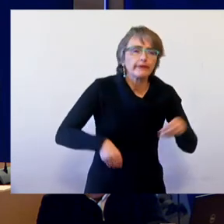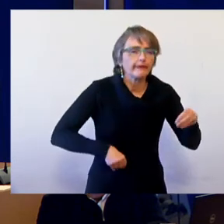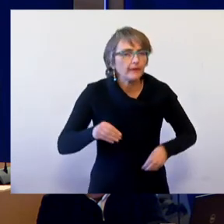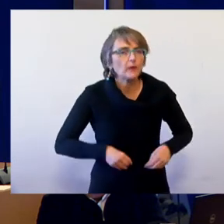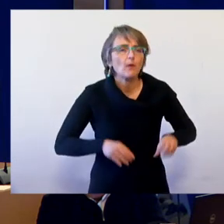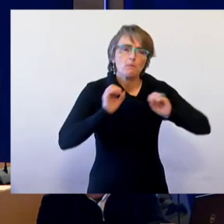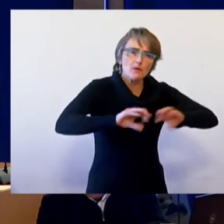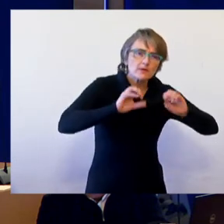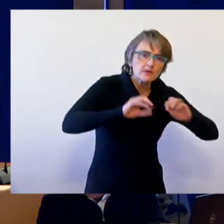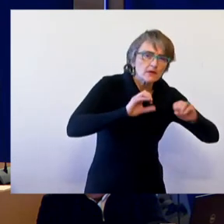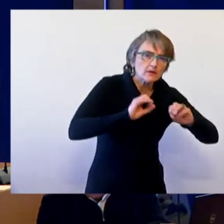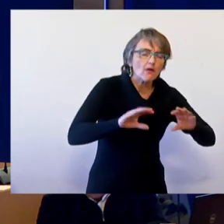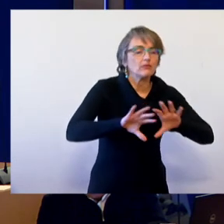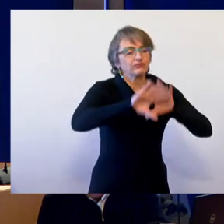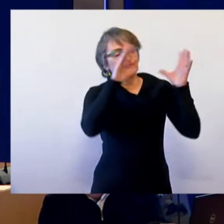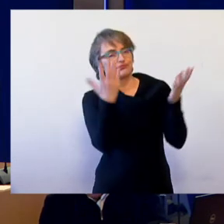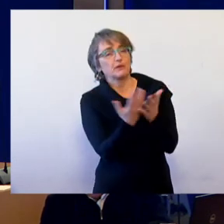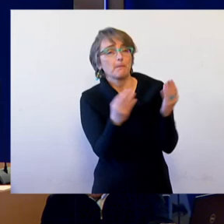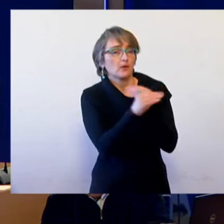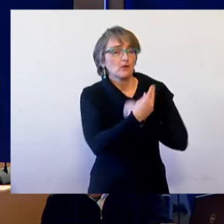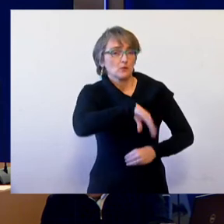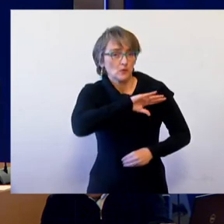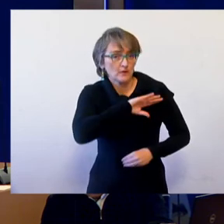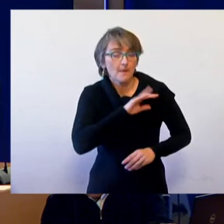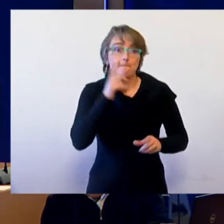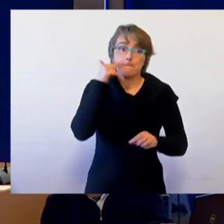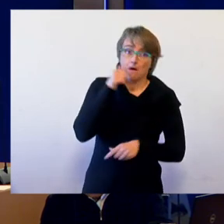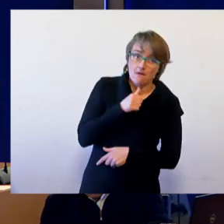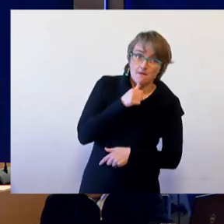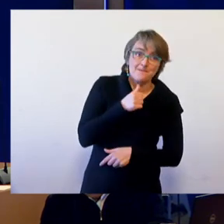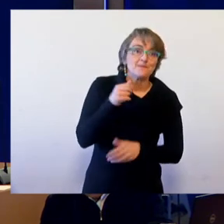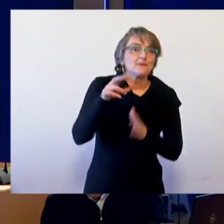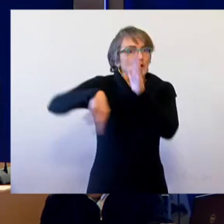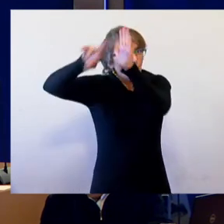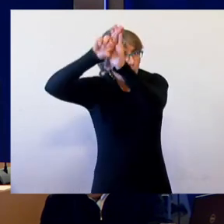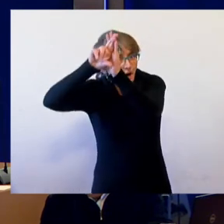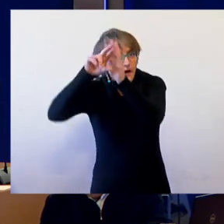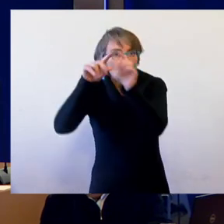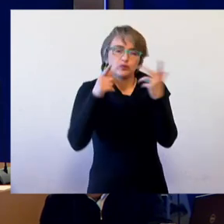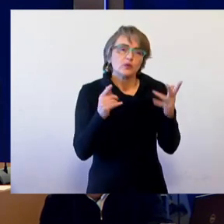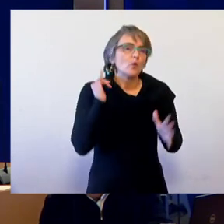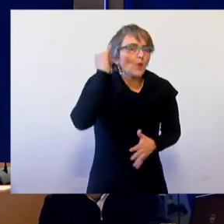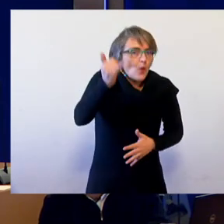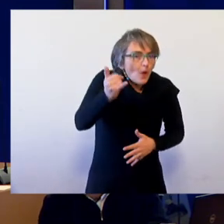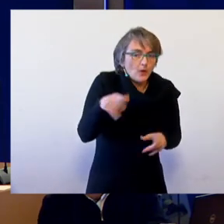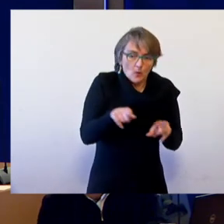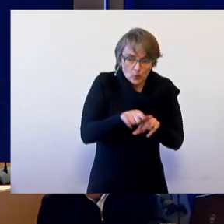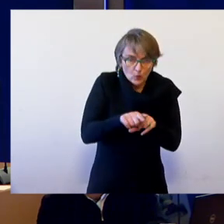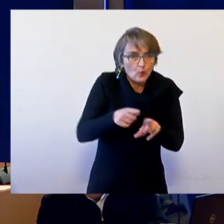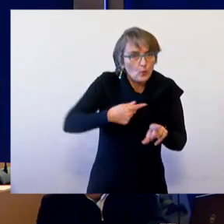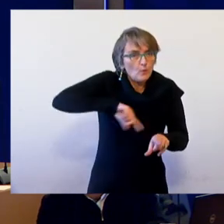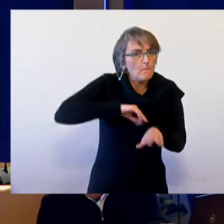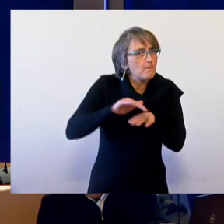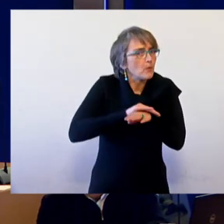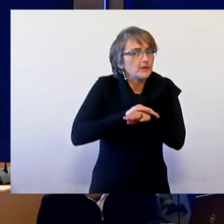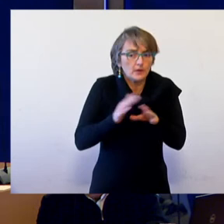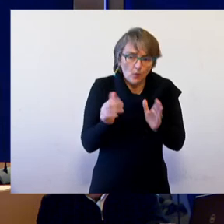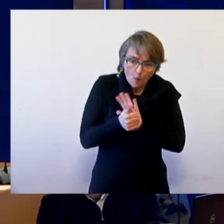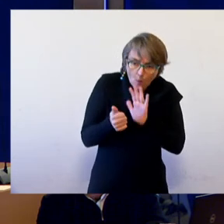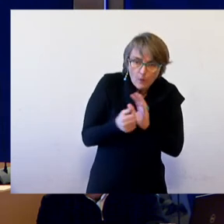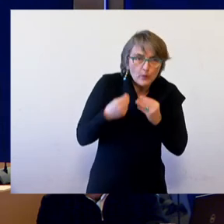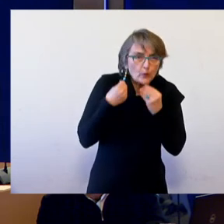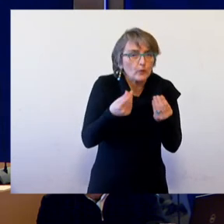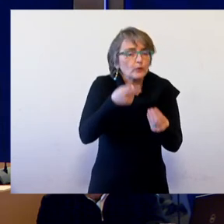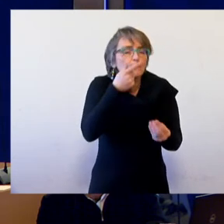les enseignants, et puis les parents, et puis le rectorat. Et puis, nous, notre rôle, il peut quand même être de faciliter ces projets, et puis